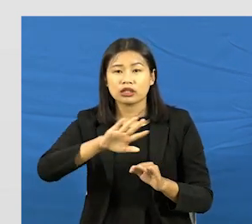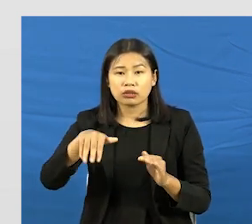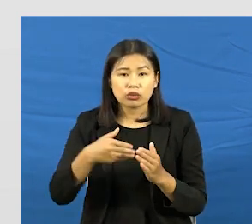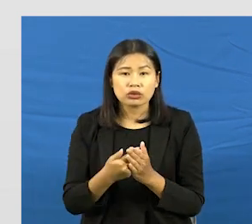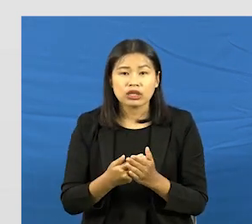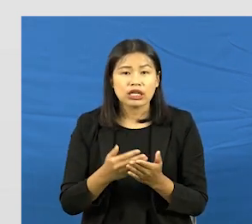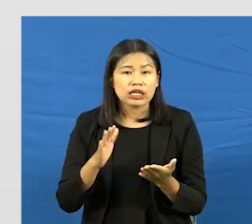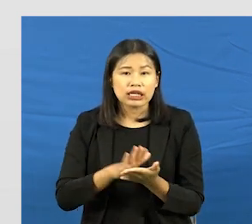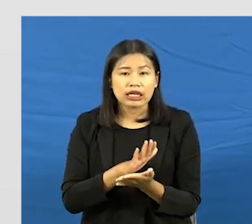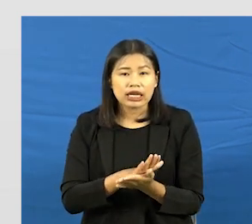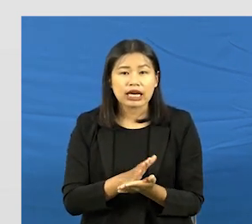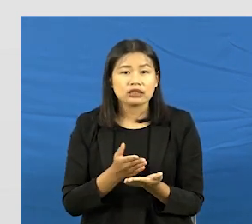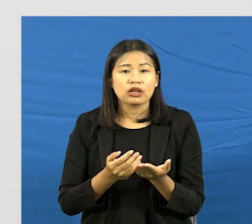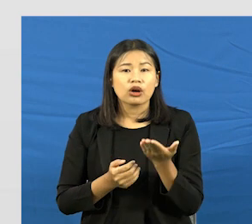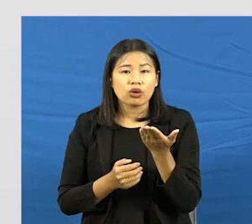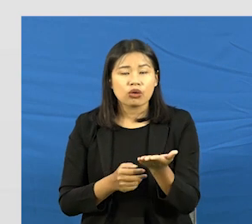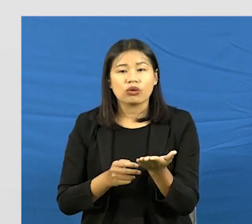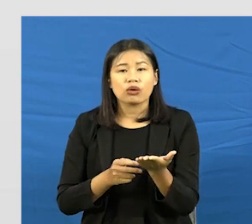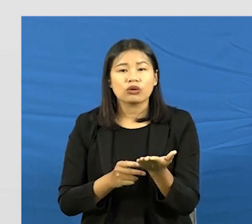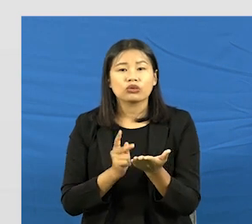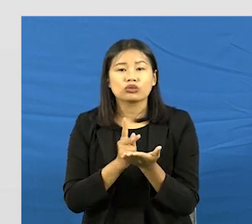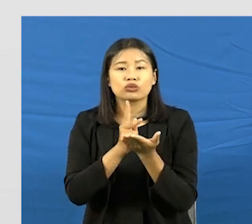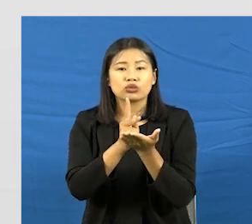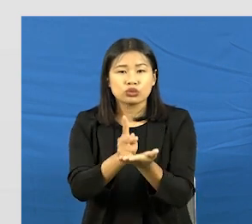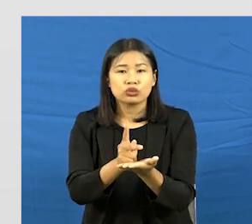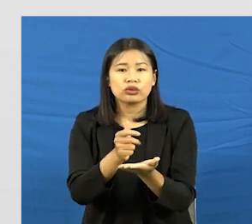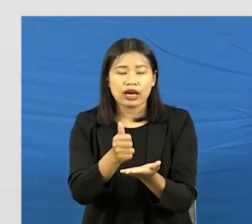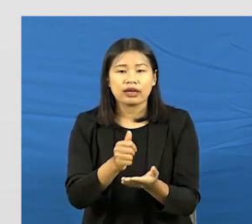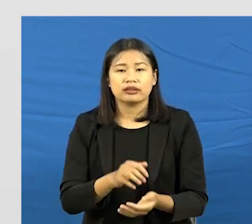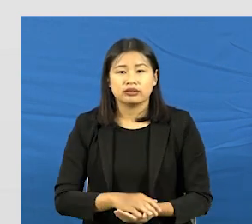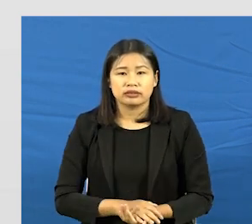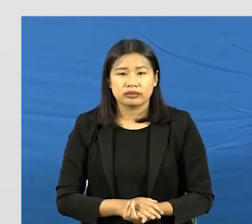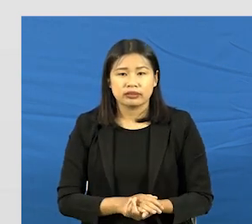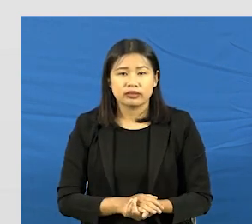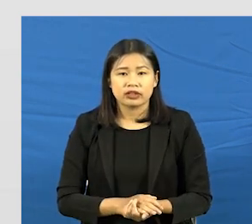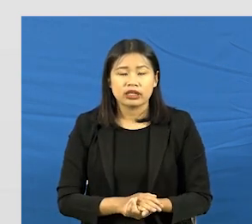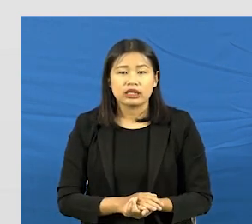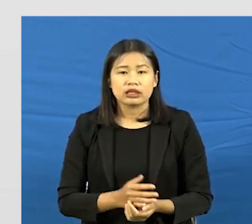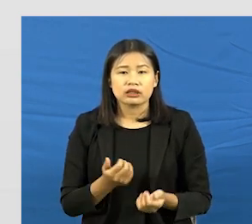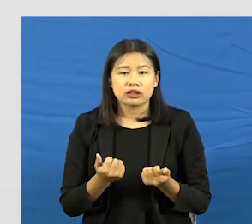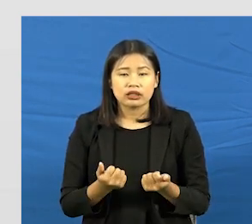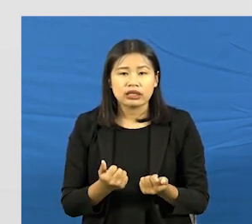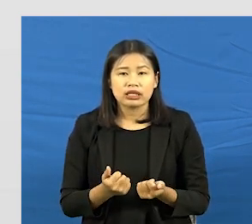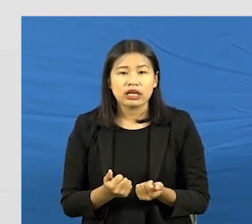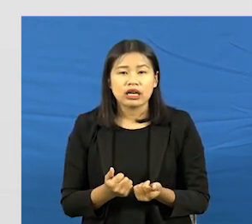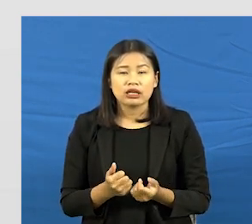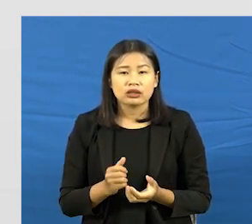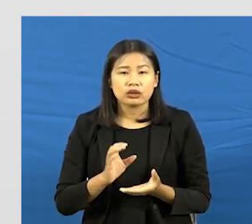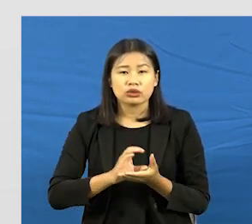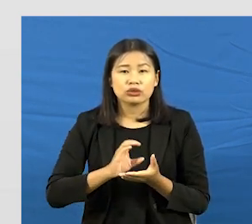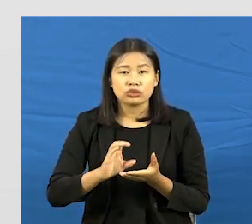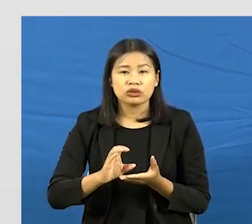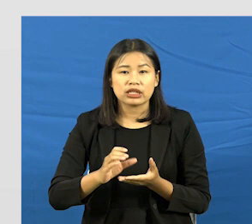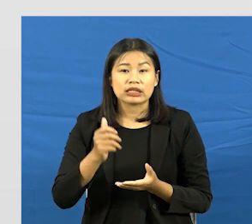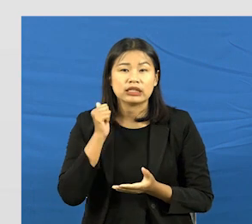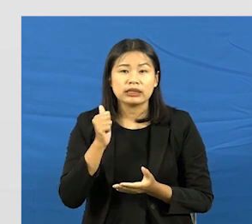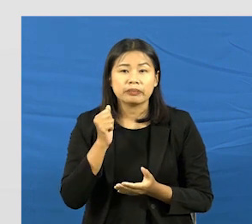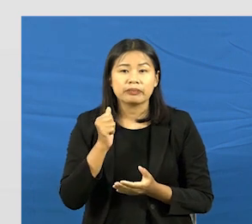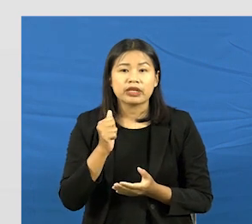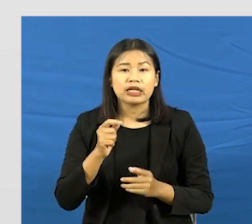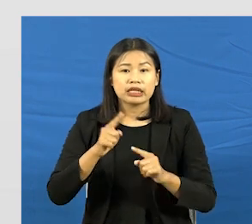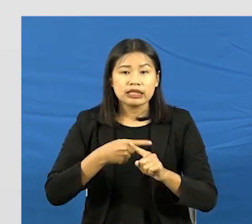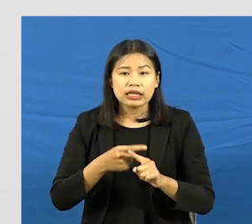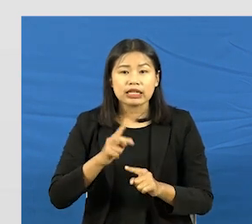ปีนี้ทางกองทุนกยศก็จะเพิ่มให้จากเดิมเดือนละ 2,400 นะครับปีนี้ก็จะเป็นเ